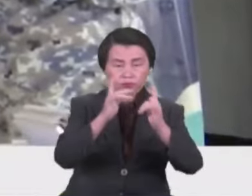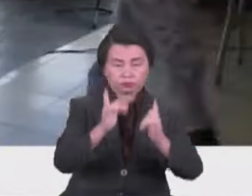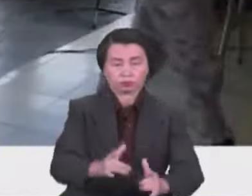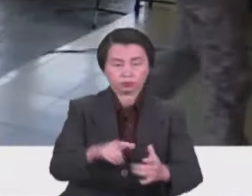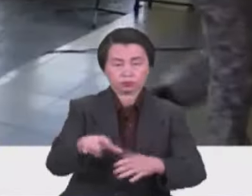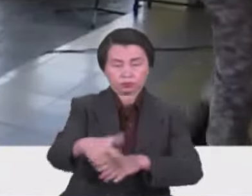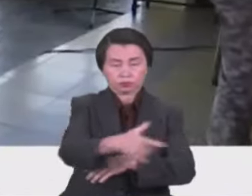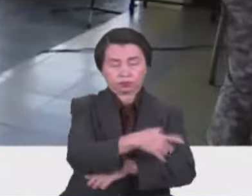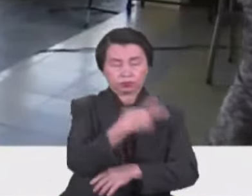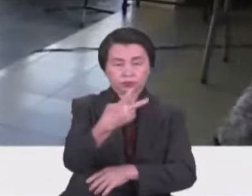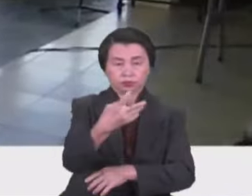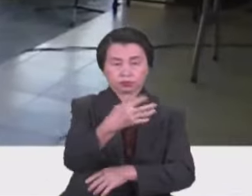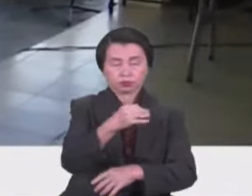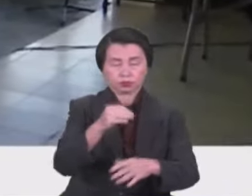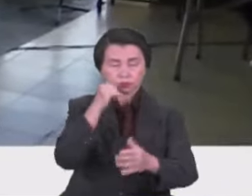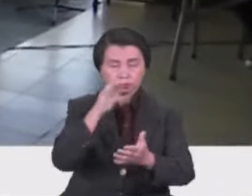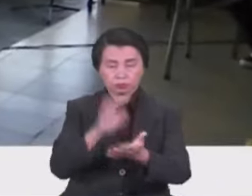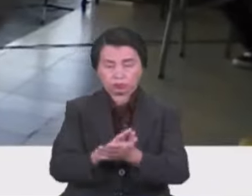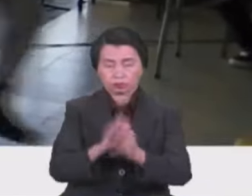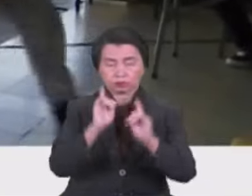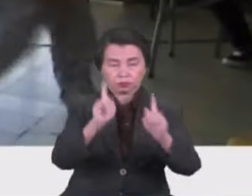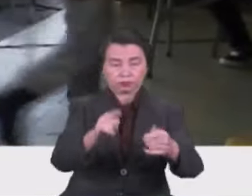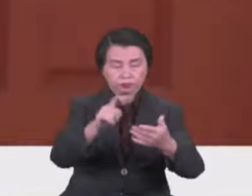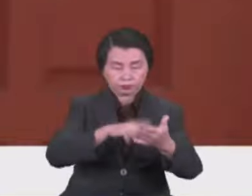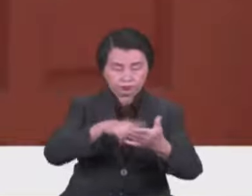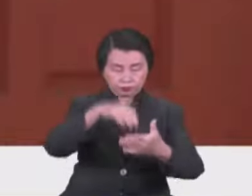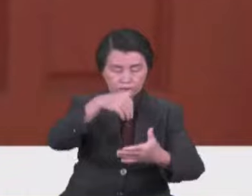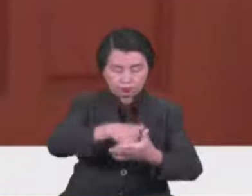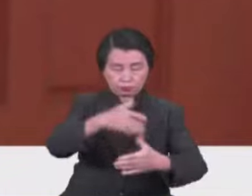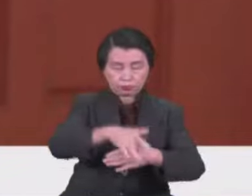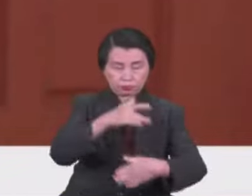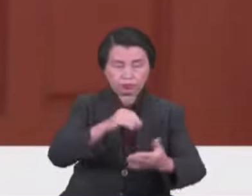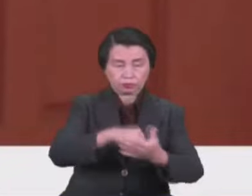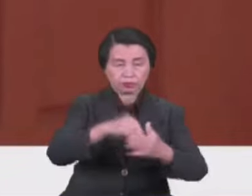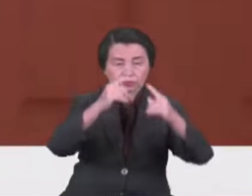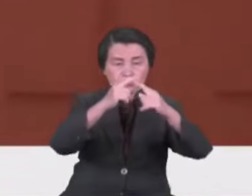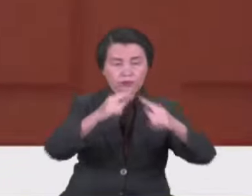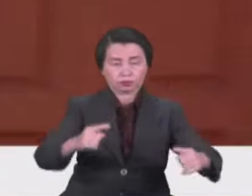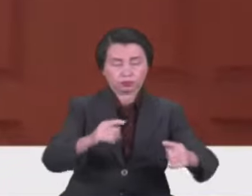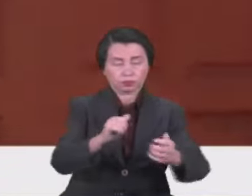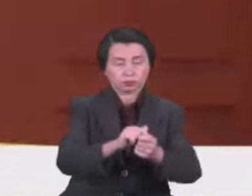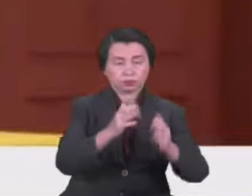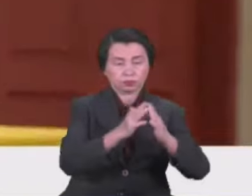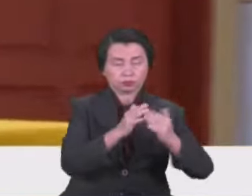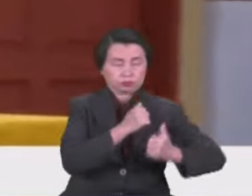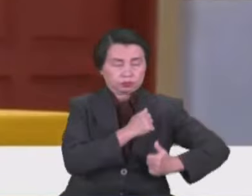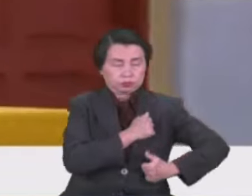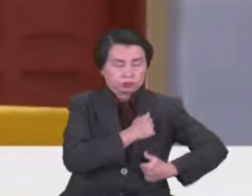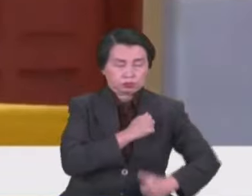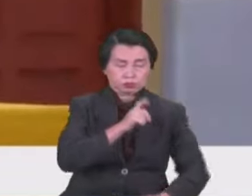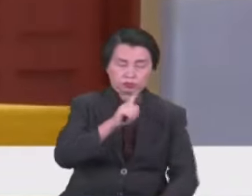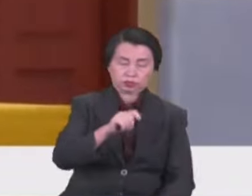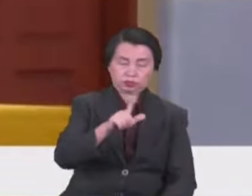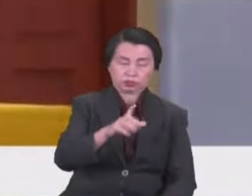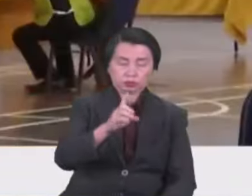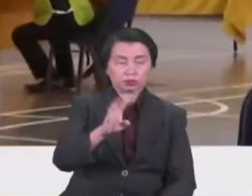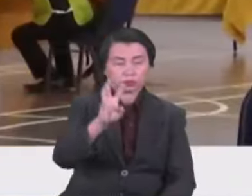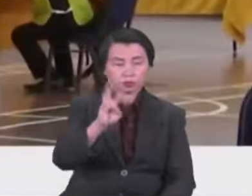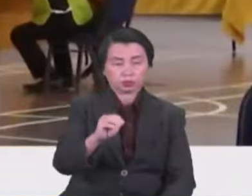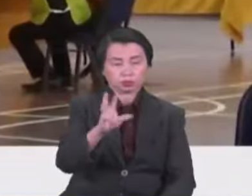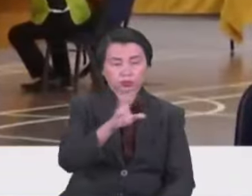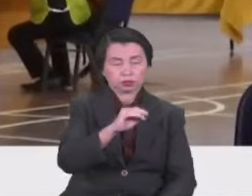Wilayah Laut 2 dan pasangan menunaikan pengundian awal di Dewan Azim Kompleks Perumahan Tentera Laut Diraja Malaysia